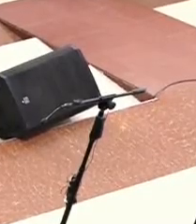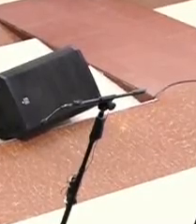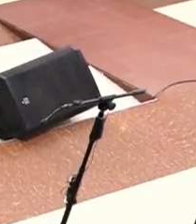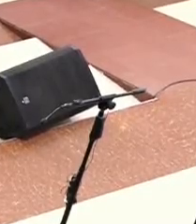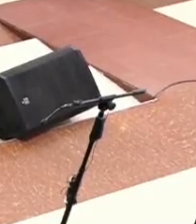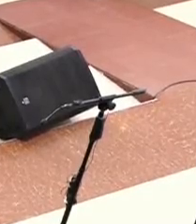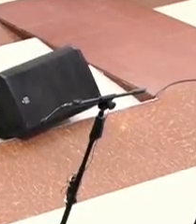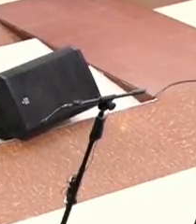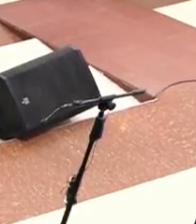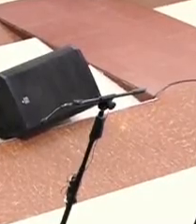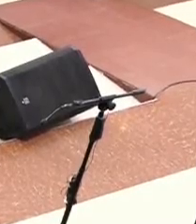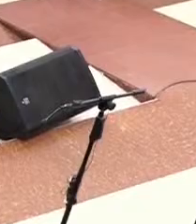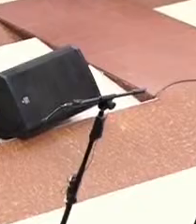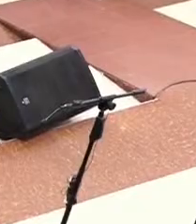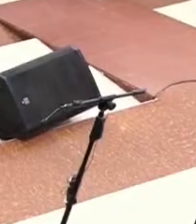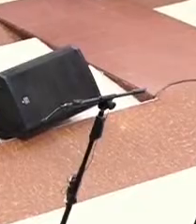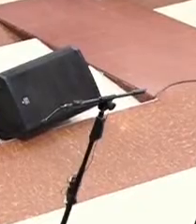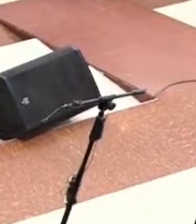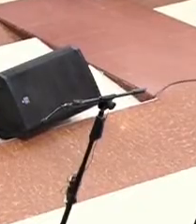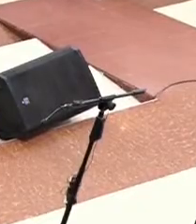bado nitaamini